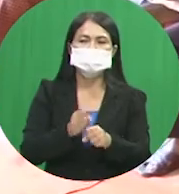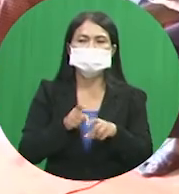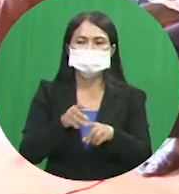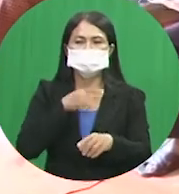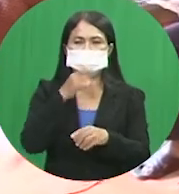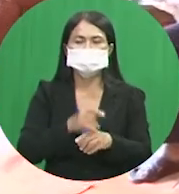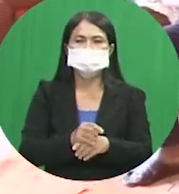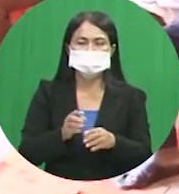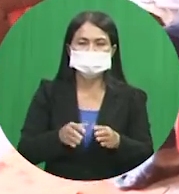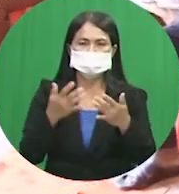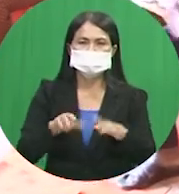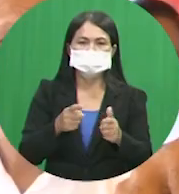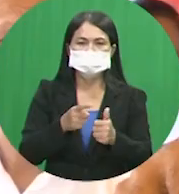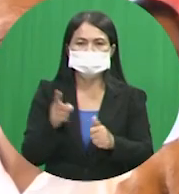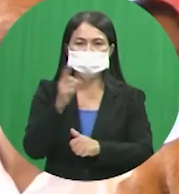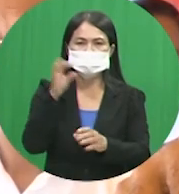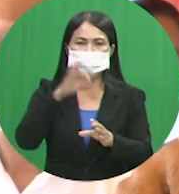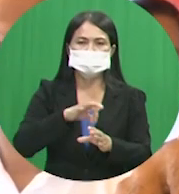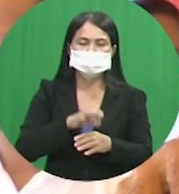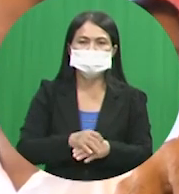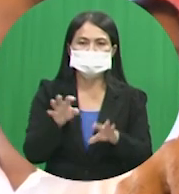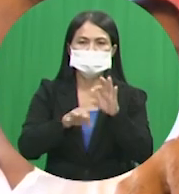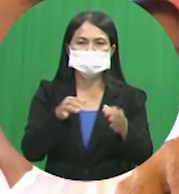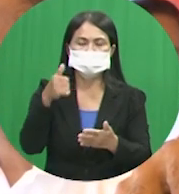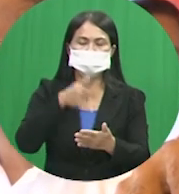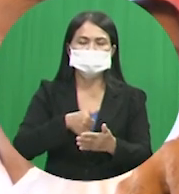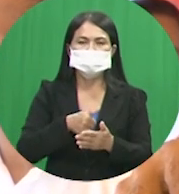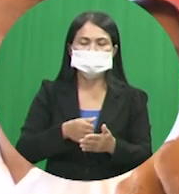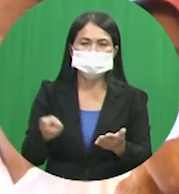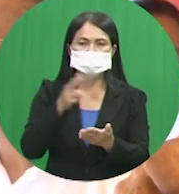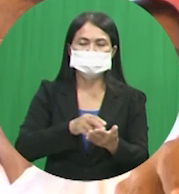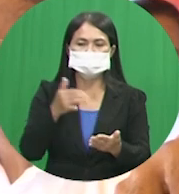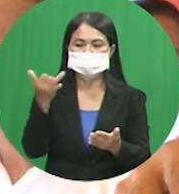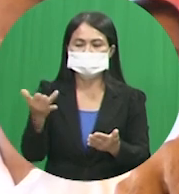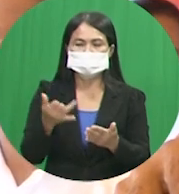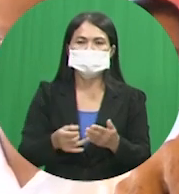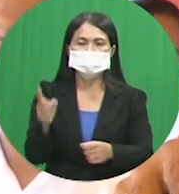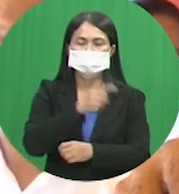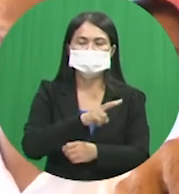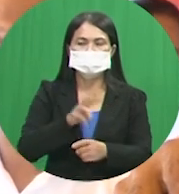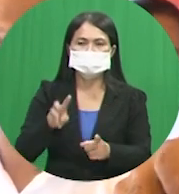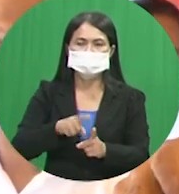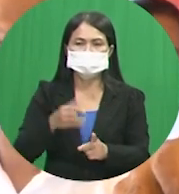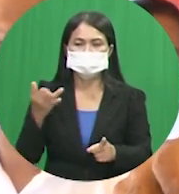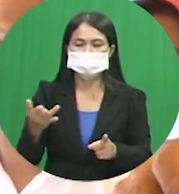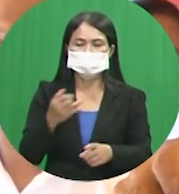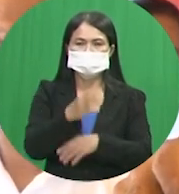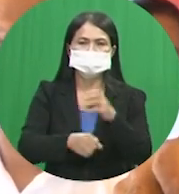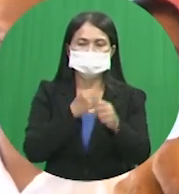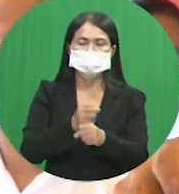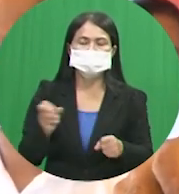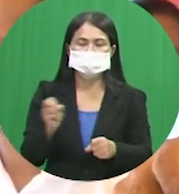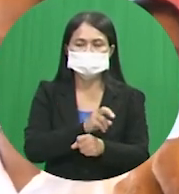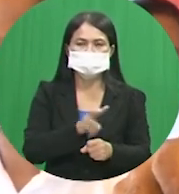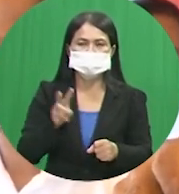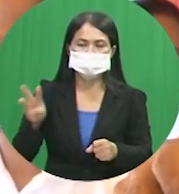คือไอริรวนในมณฑลไงบัชนาทจระตังดำนางเรียนิติกาตีประปีในไงที่มาภัยใบคายกะกระดาษชั้นนำปีประมาภัย